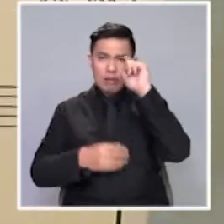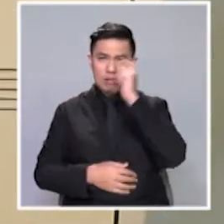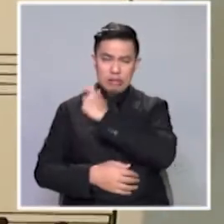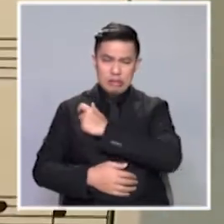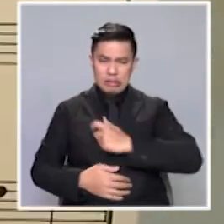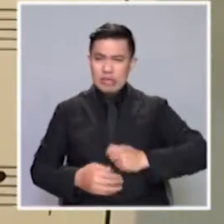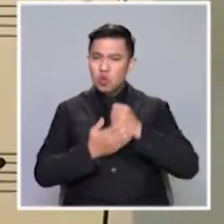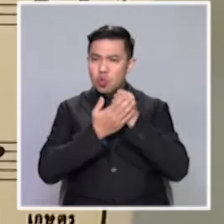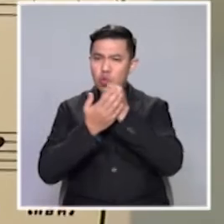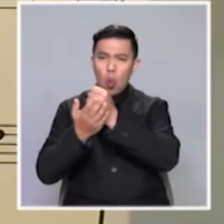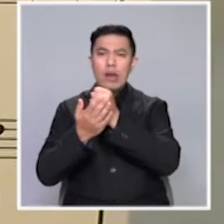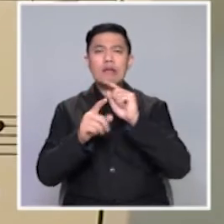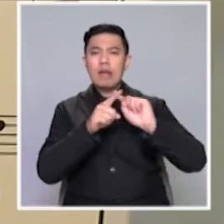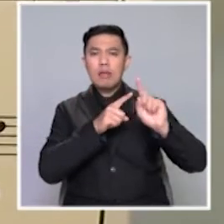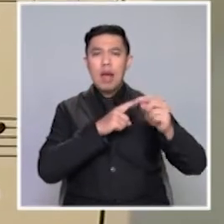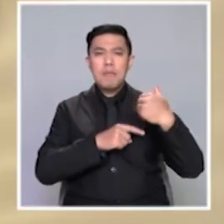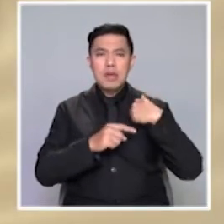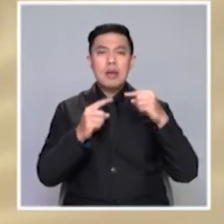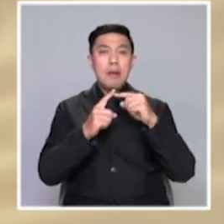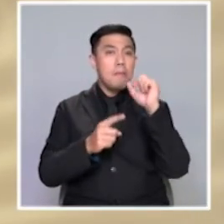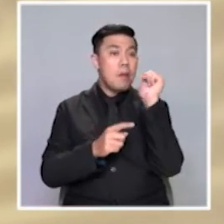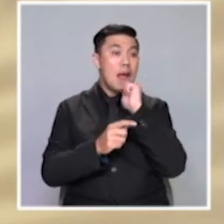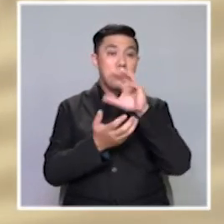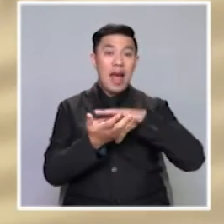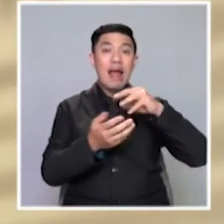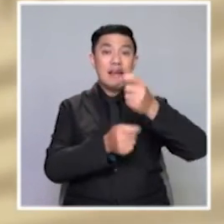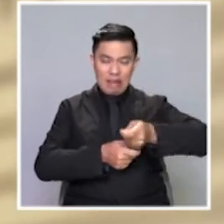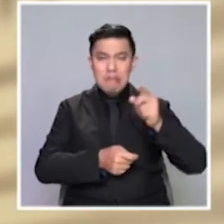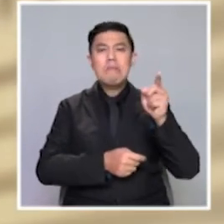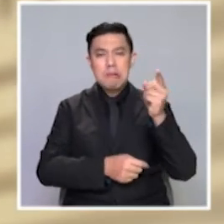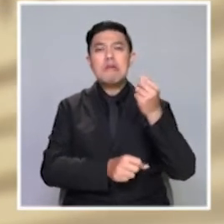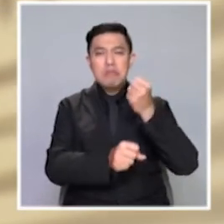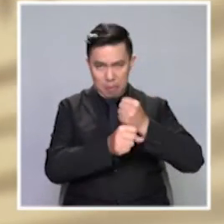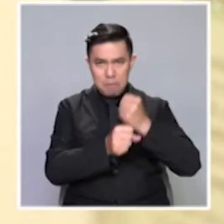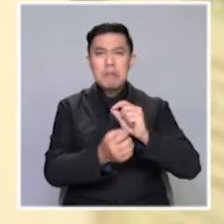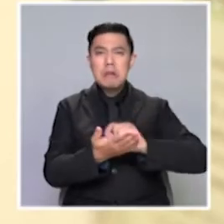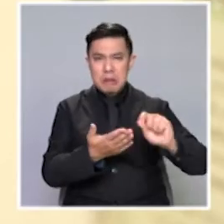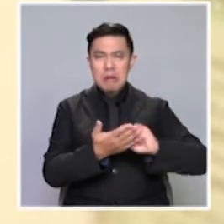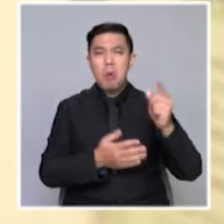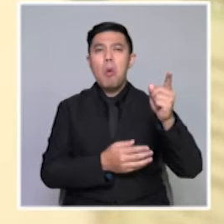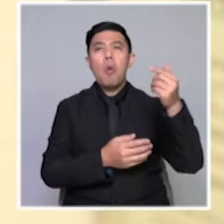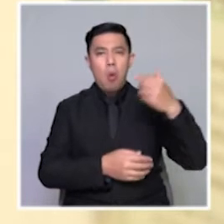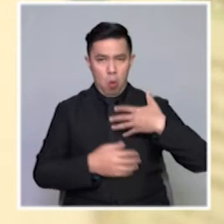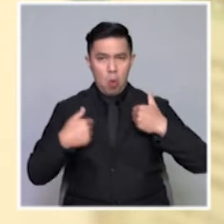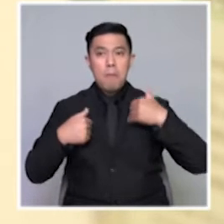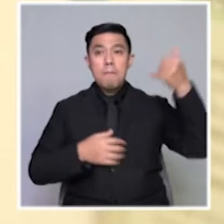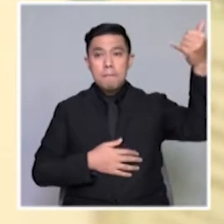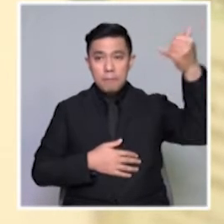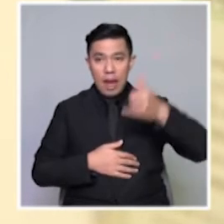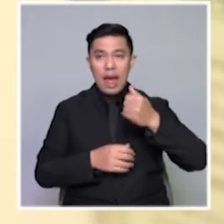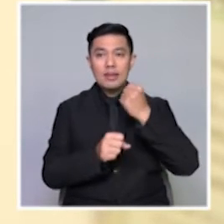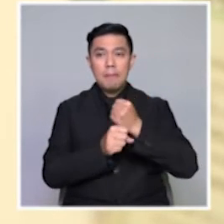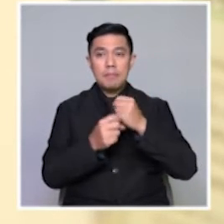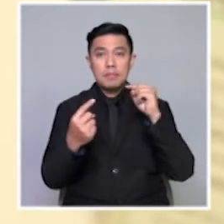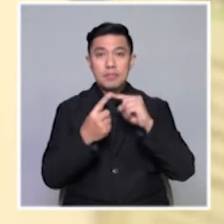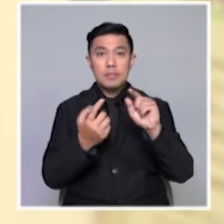พนธ์หลายๆเพลงนะครับรวมทั้งเพลงเกษตรศาสตร์ด้วยนะครับก็ท่านก็ยินดีที่จะแต่งเพลงขึ้นมาเพลงหนึ่งชื่อว่าเพล